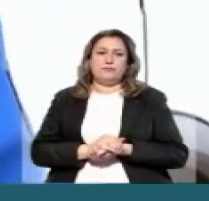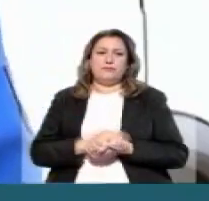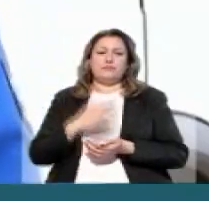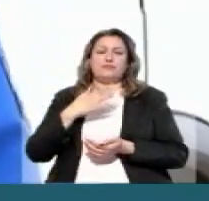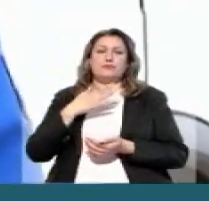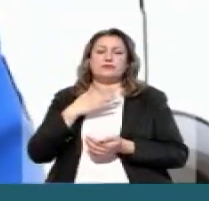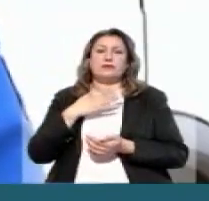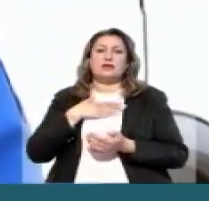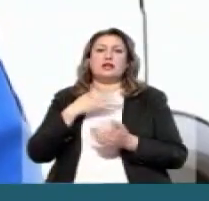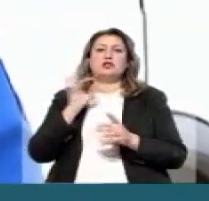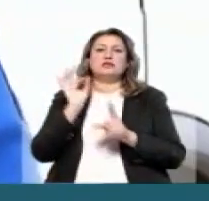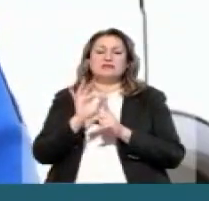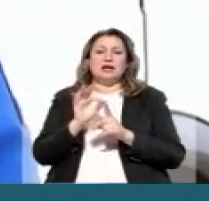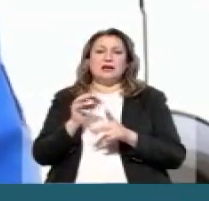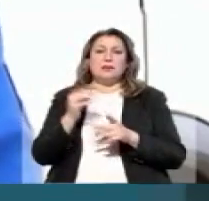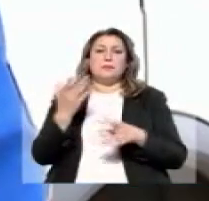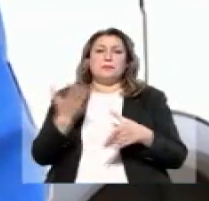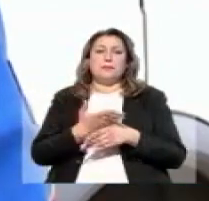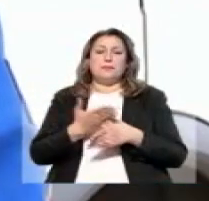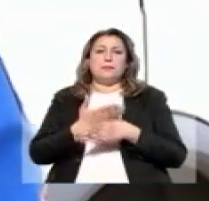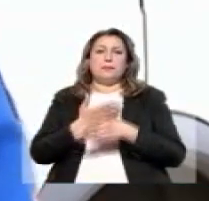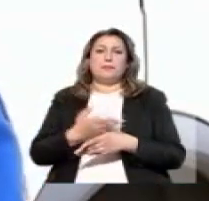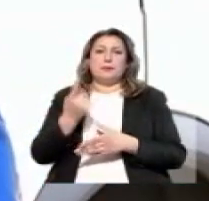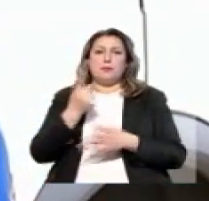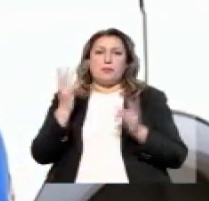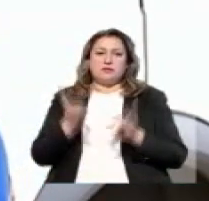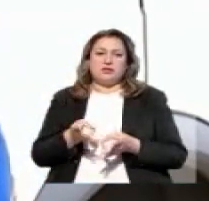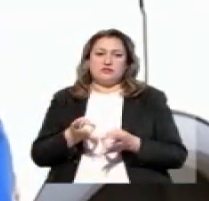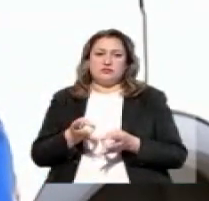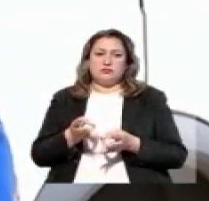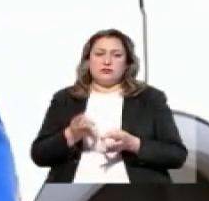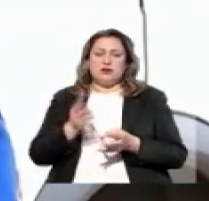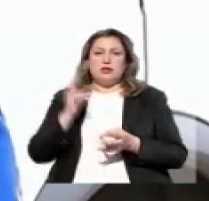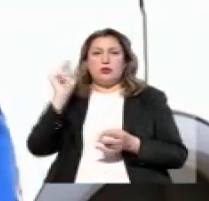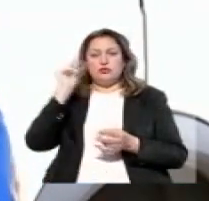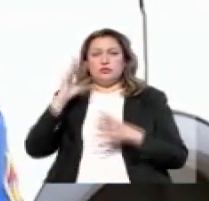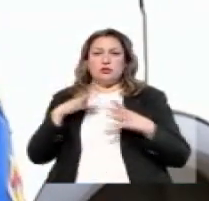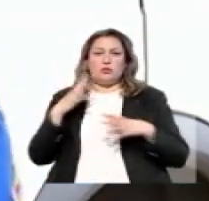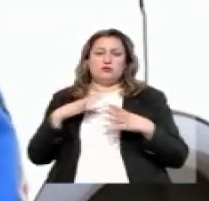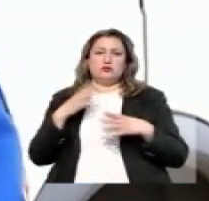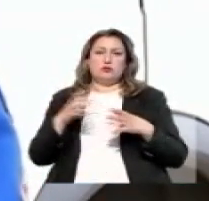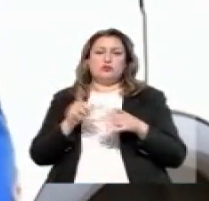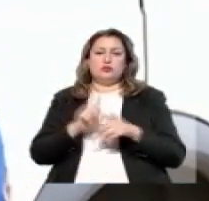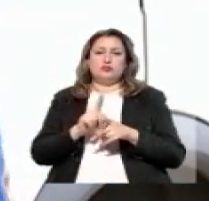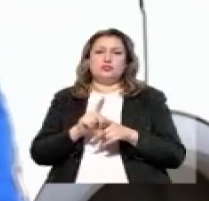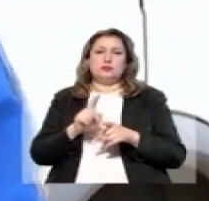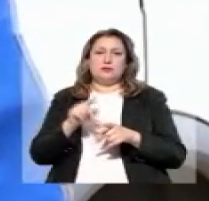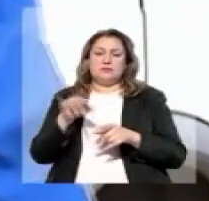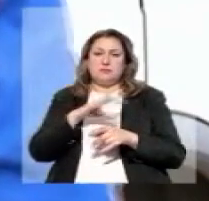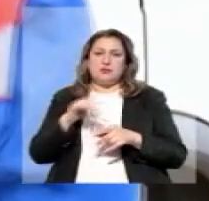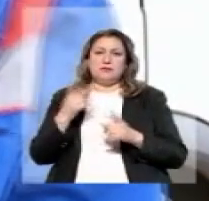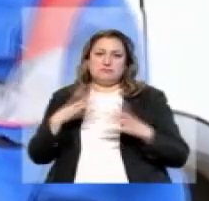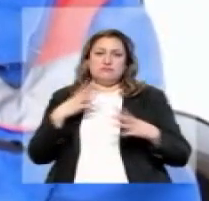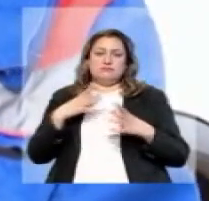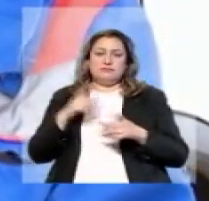Наша задача, которые пострадавших выносят, мы должны им оказать первую помощь. Біздің негізгі мақсатымыз зардап